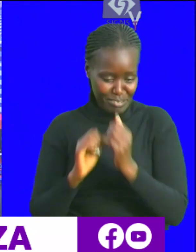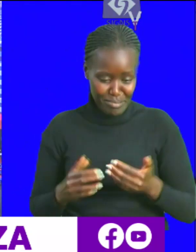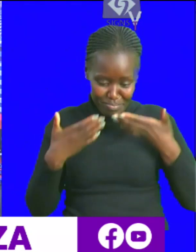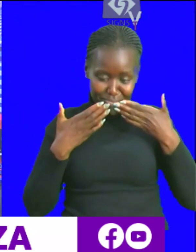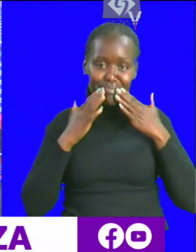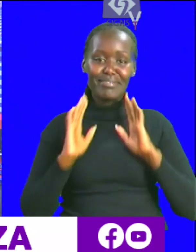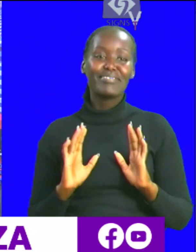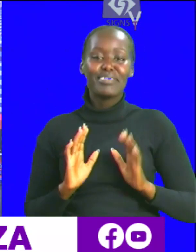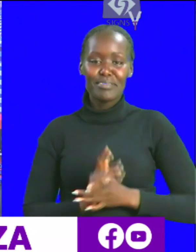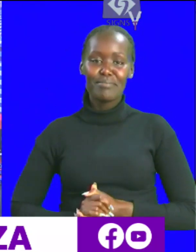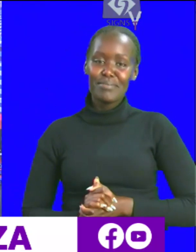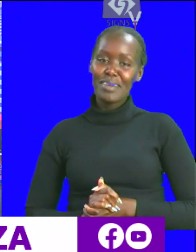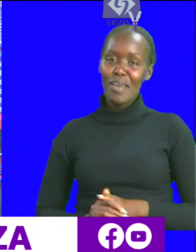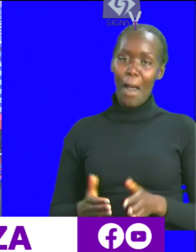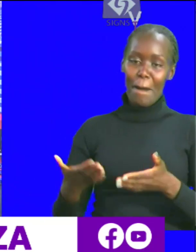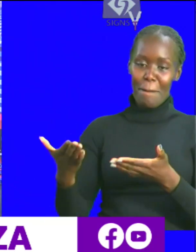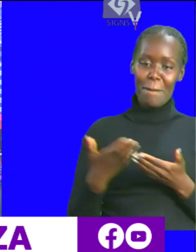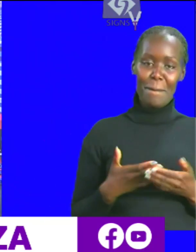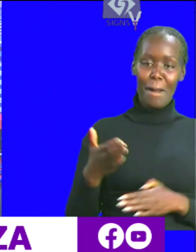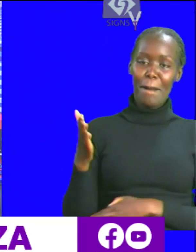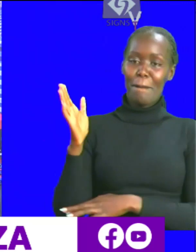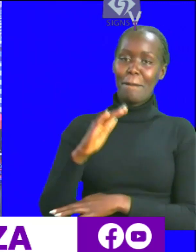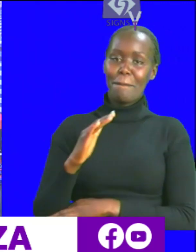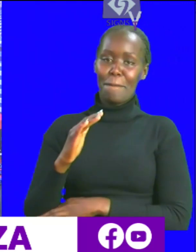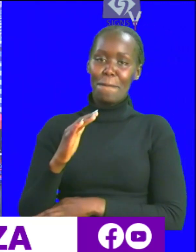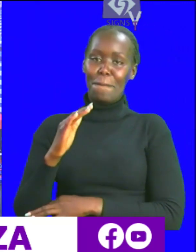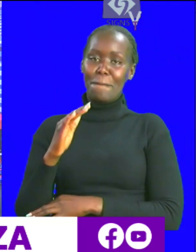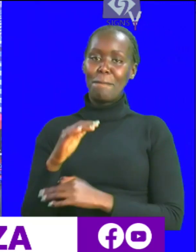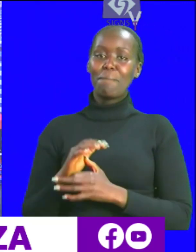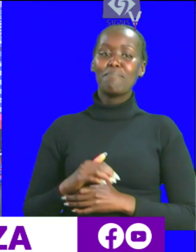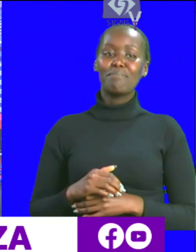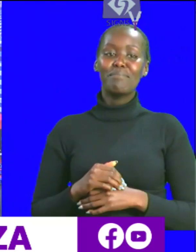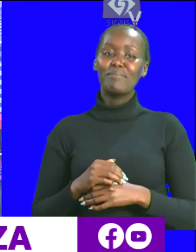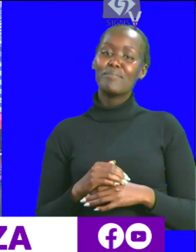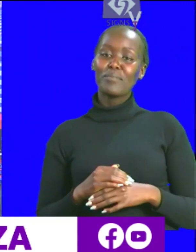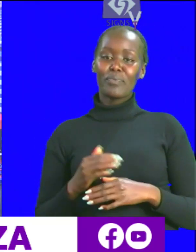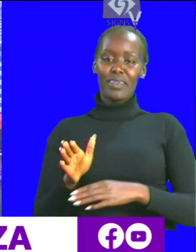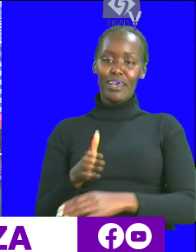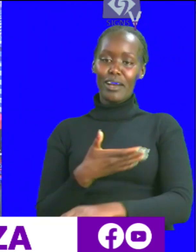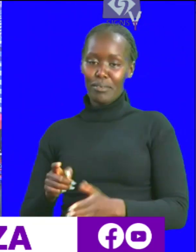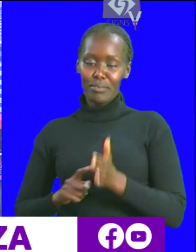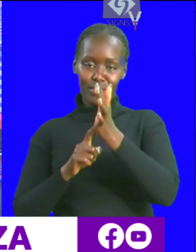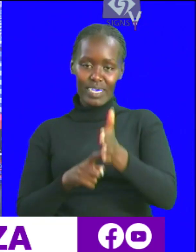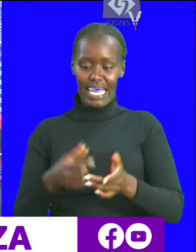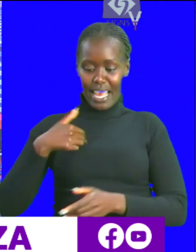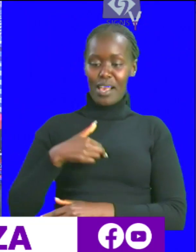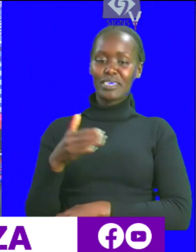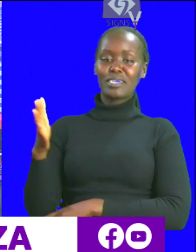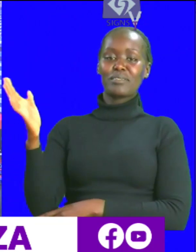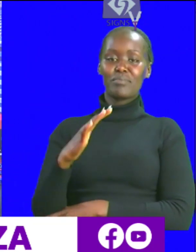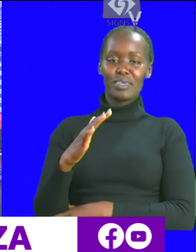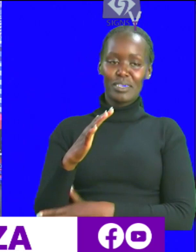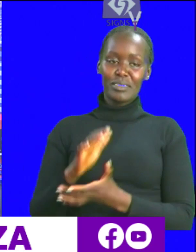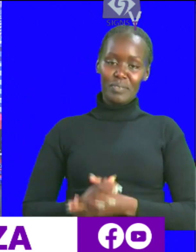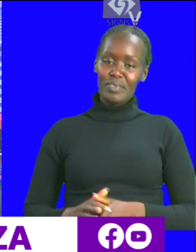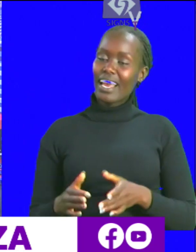TikTok. Yeah. Victor. Victor Muridi kila mahali. Kila mahali ni wapi? Instagram.